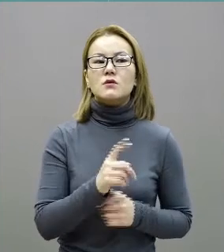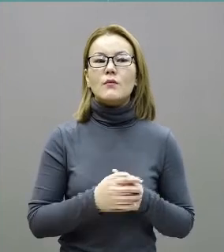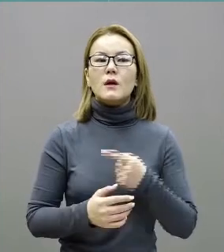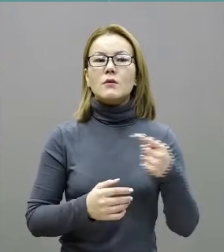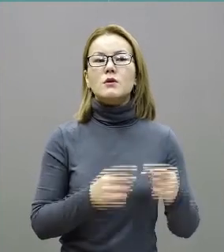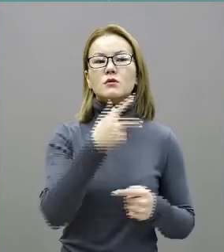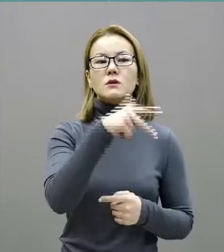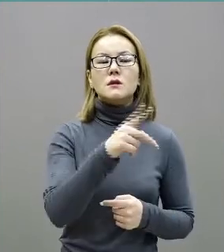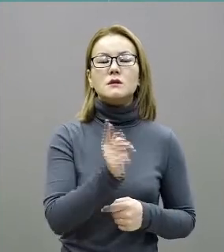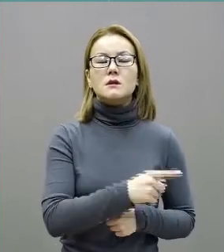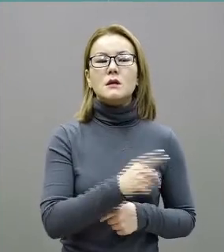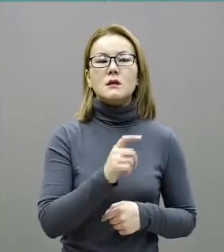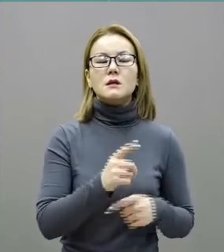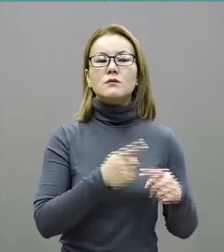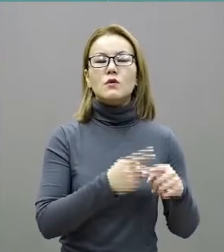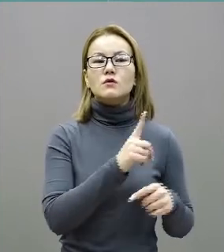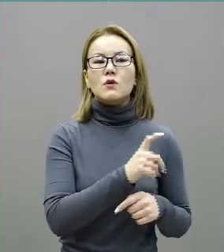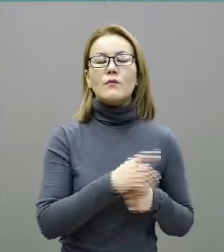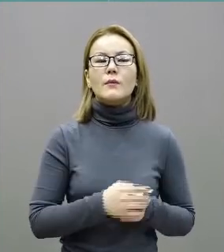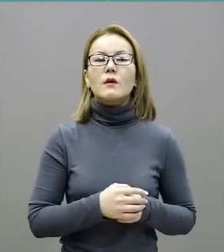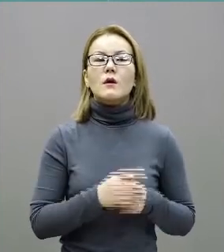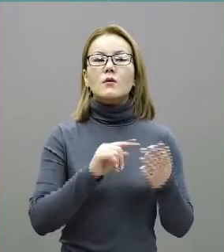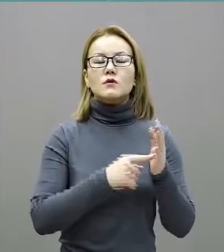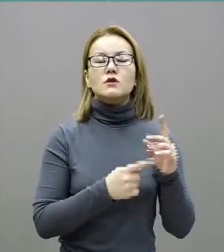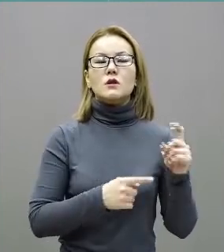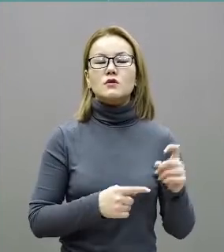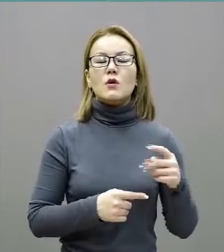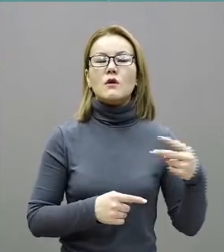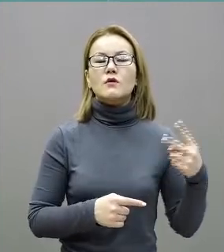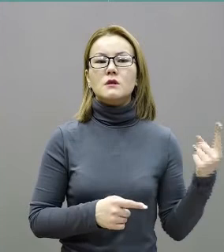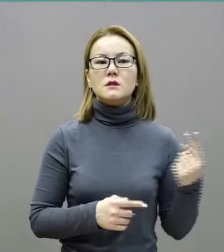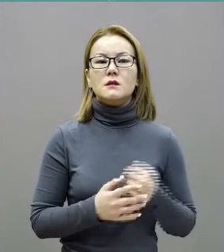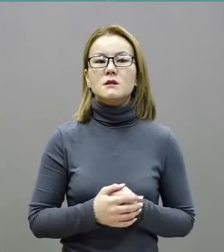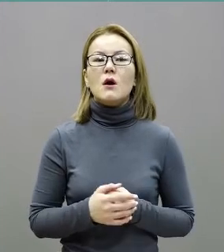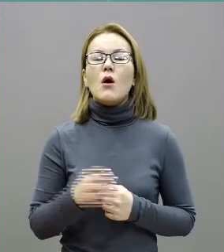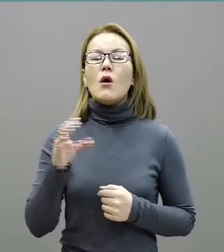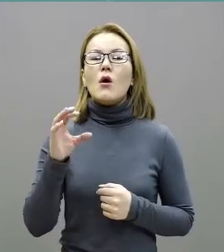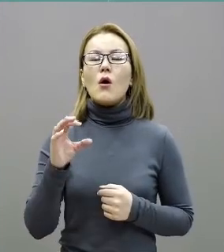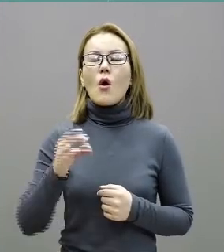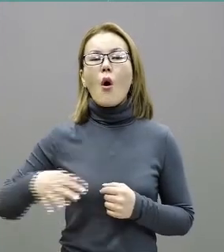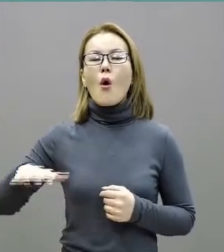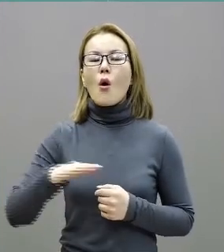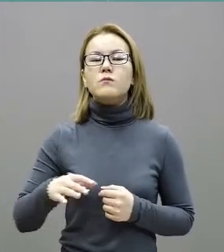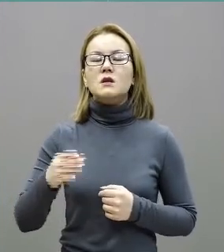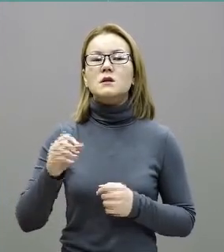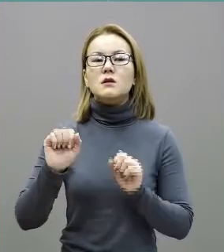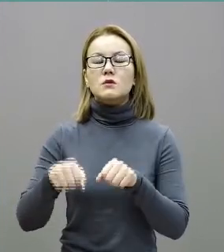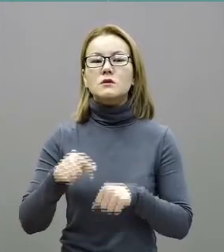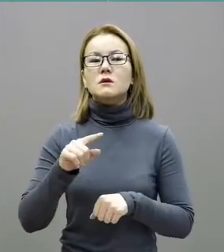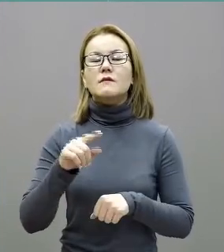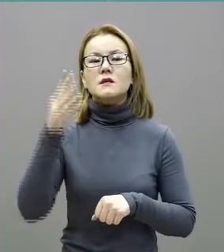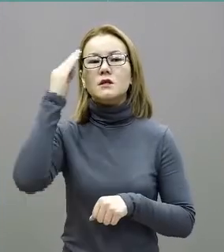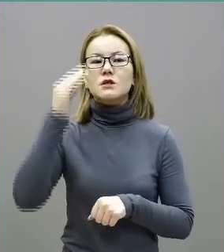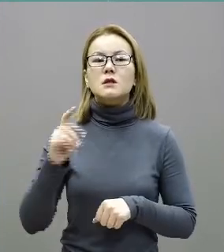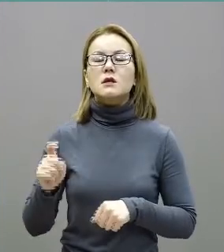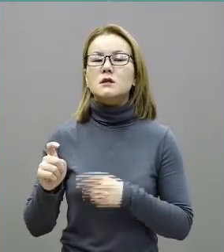на 100 минус 30 деленное на x плюс 100 умножить на 100 равно единице область допустимых значений для переменной